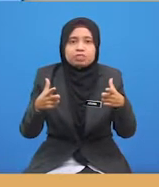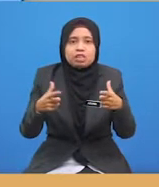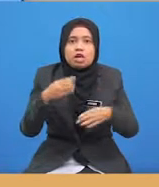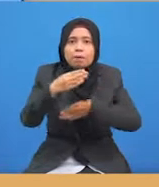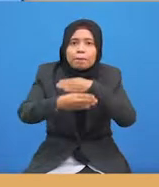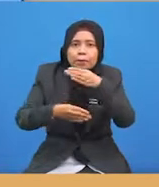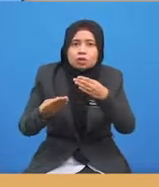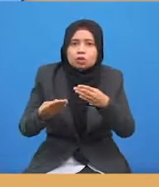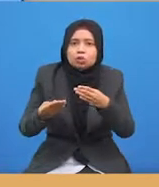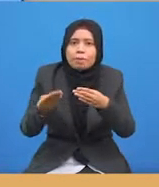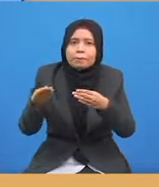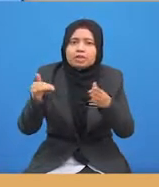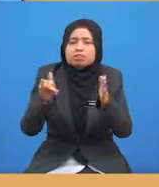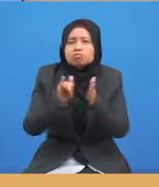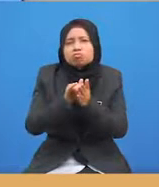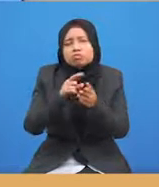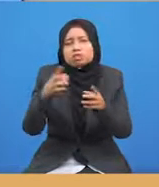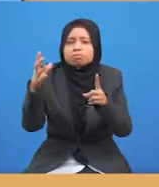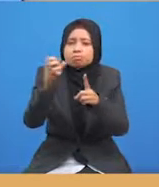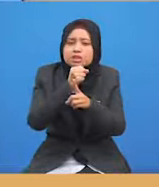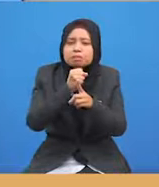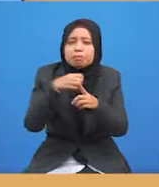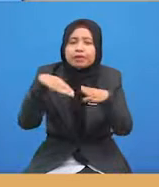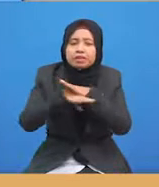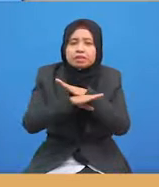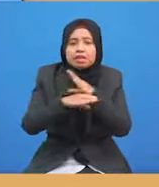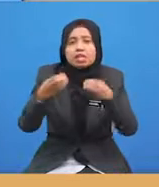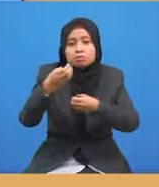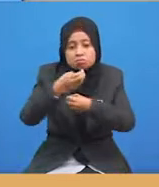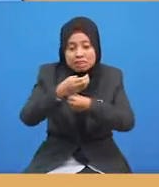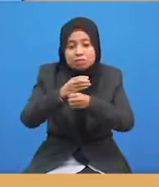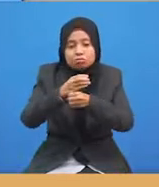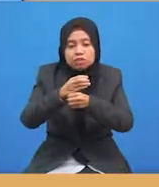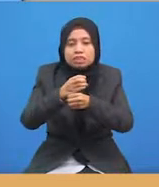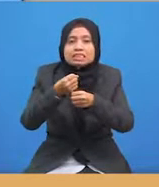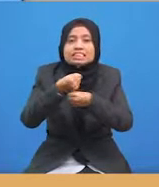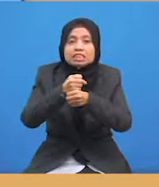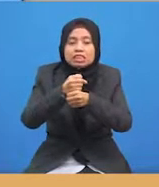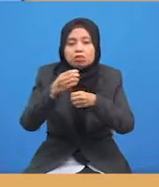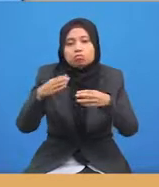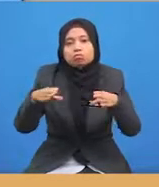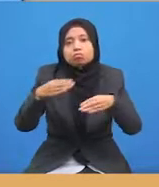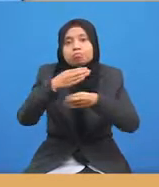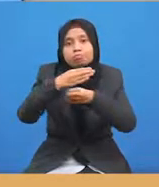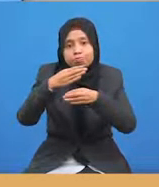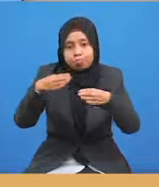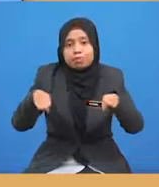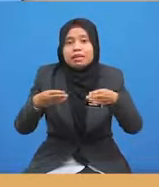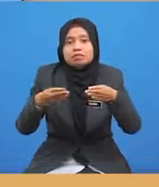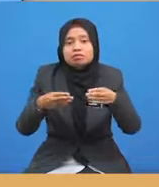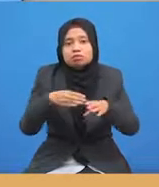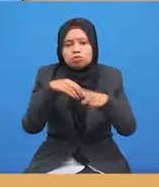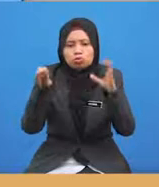kebendaan pula dirujuk kepada pencapaian dalam penciptaan seni bina. Contohnya, bangunan